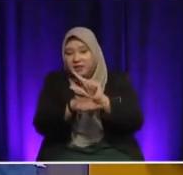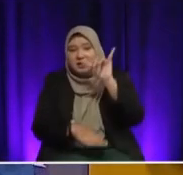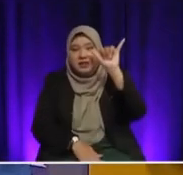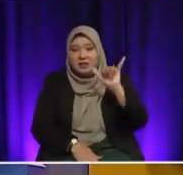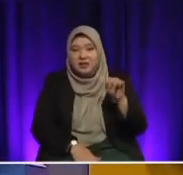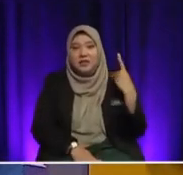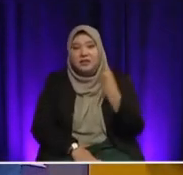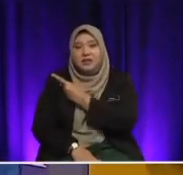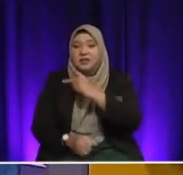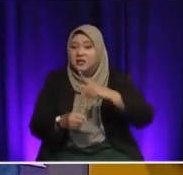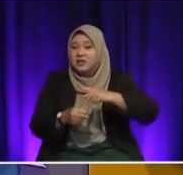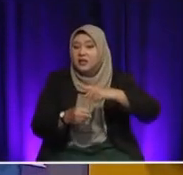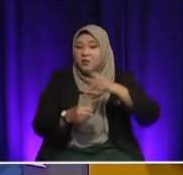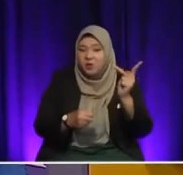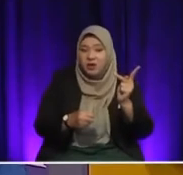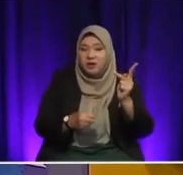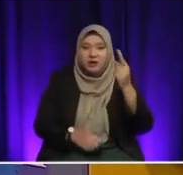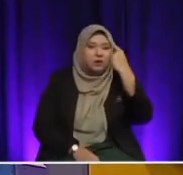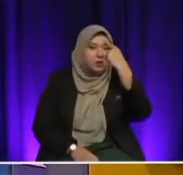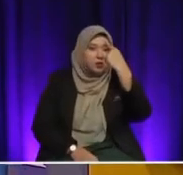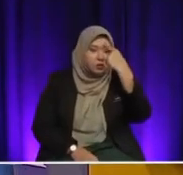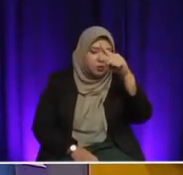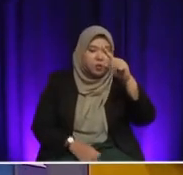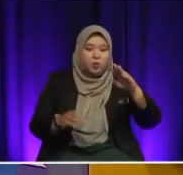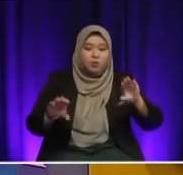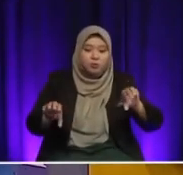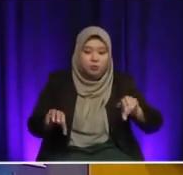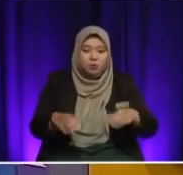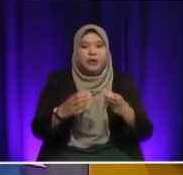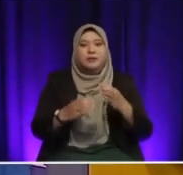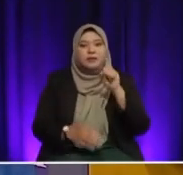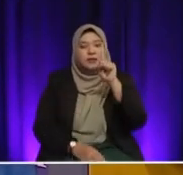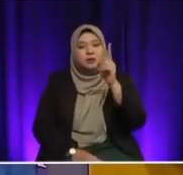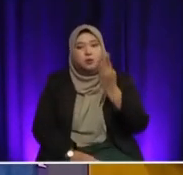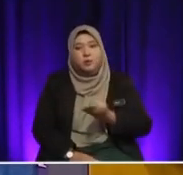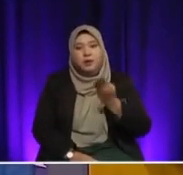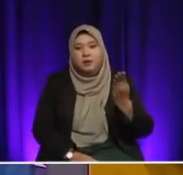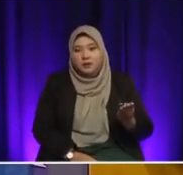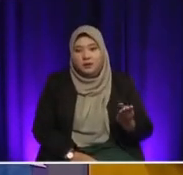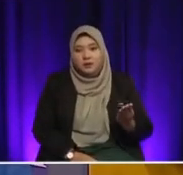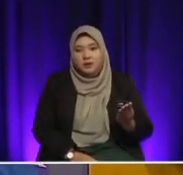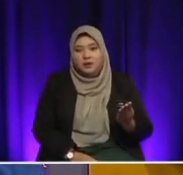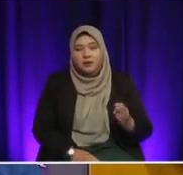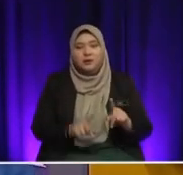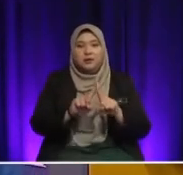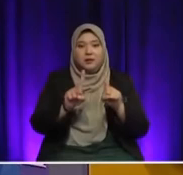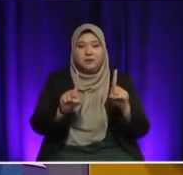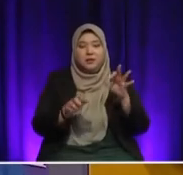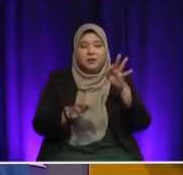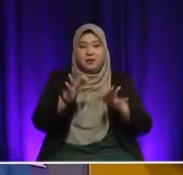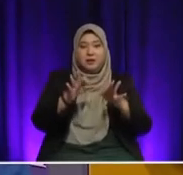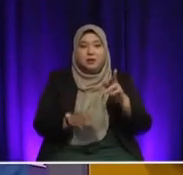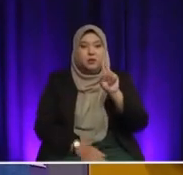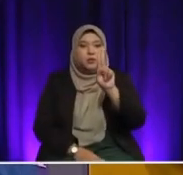kita keluarkan dulu untuk menghasilkan sesuatu benda, untuk buat sesuatu benda. Kita nak pergi berjalan-jalan, berapa kos kita keluar untuk duit